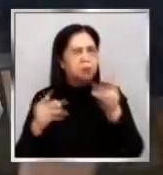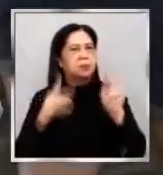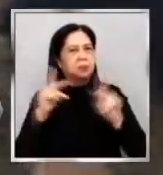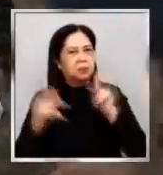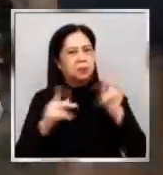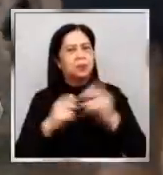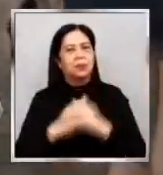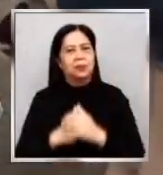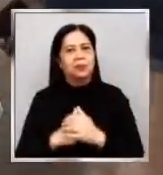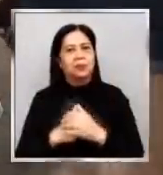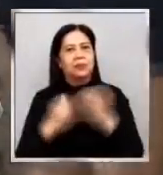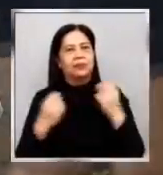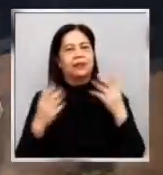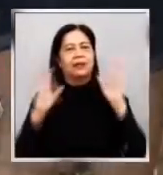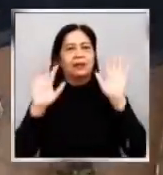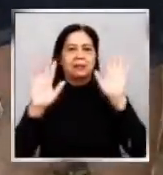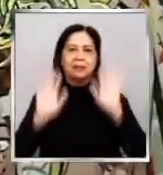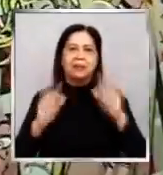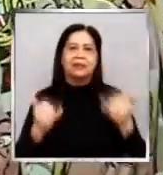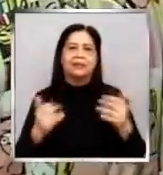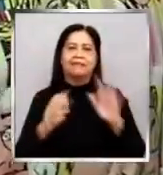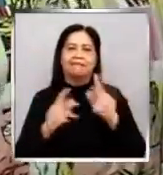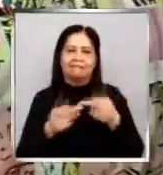nakaka-amaze lang din. Kasi?